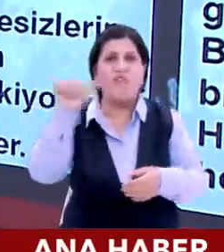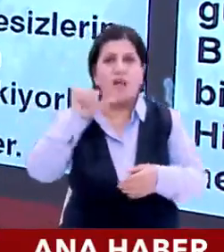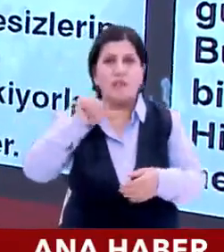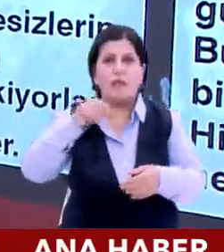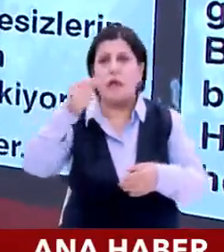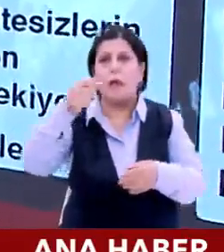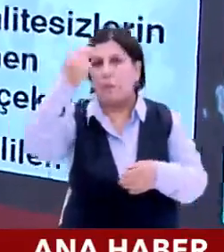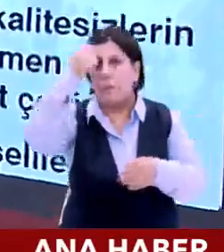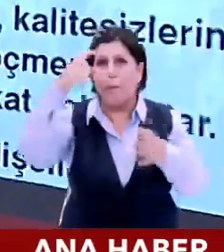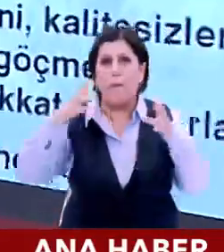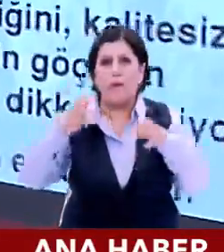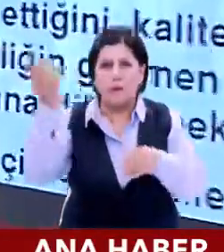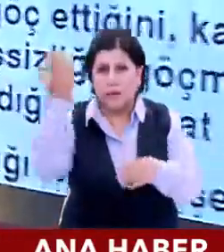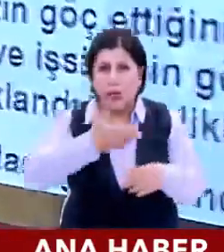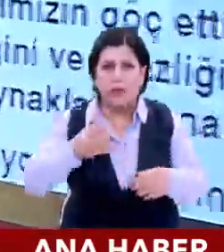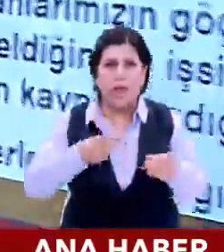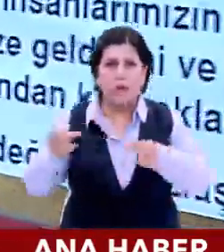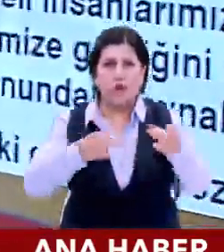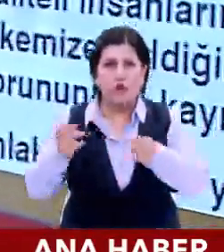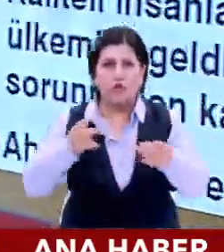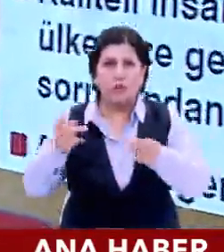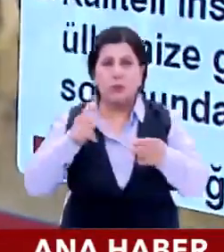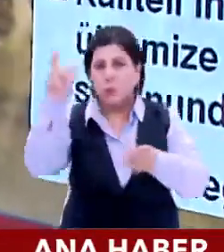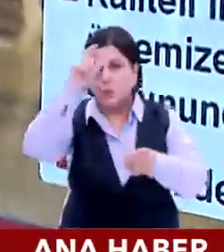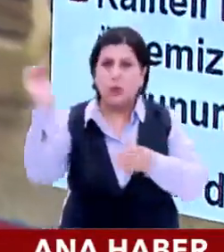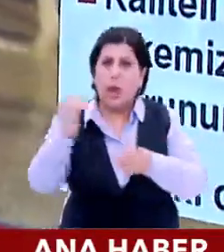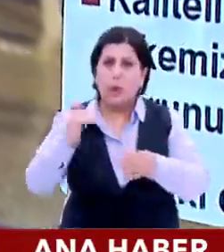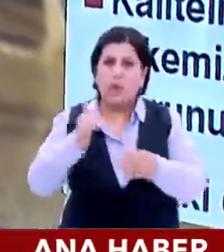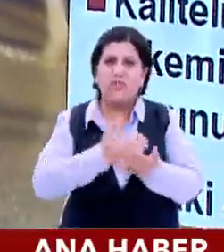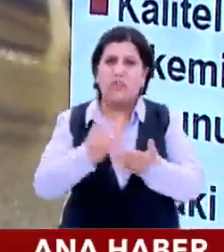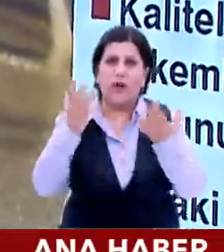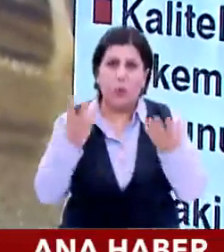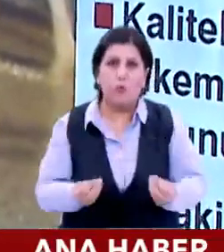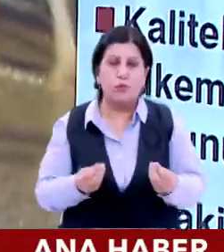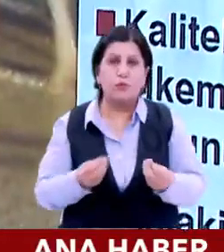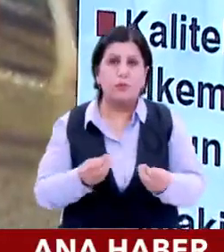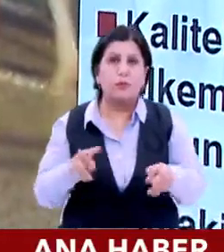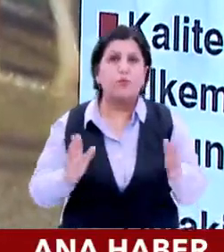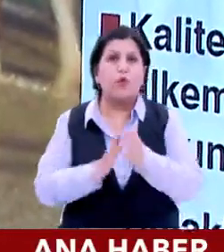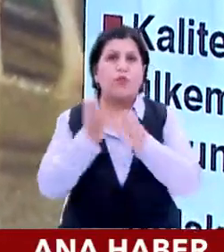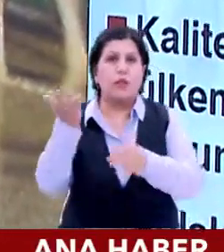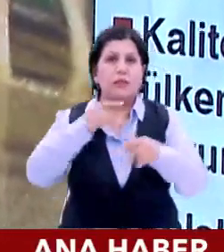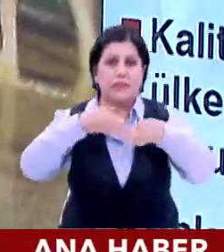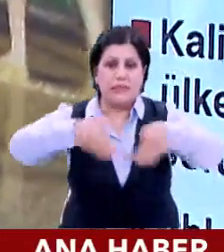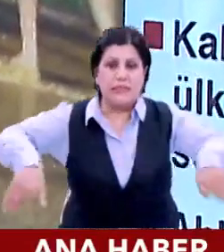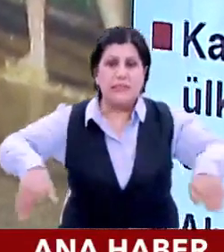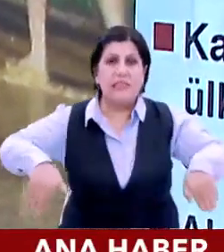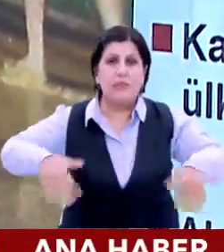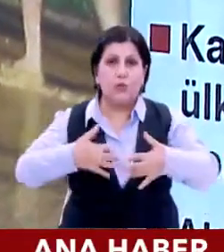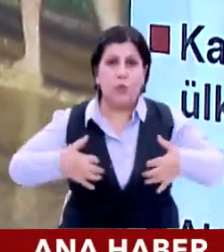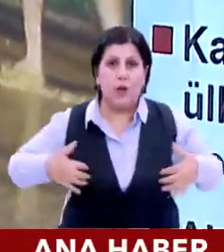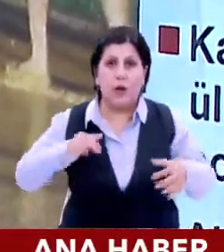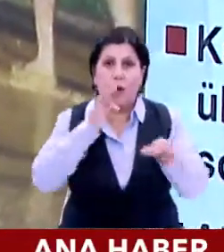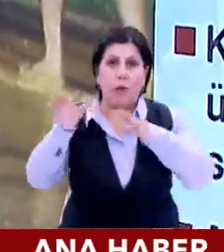ve Pakistanlı Kaçak göçmenlerin de Türkiye'ye gelmeye devam ettiği iddia ediliyor muhalefet de sınır güvenliği çağrısı yapıyor